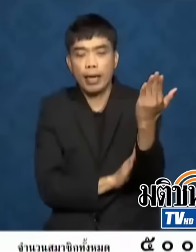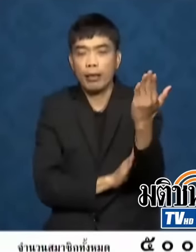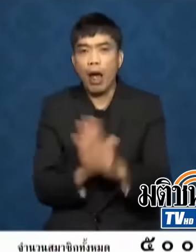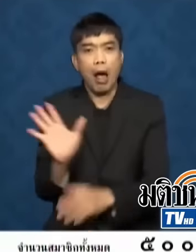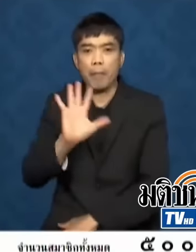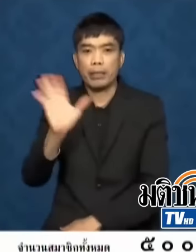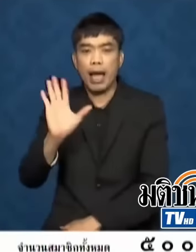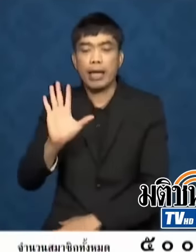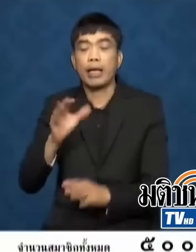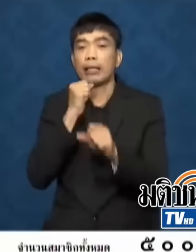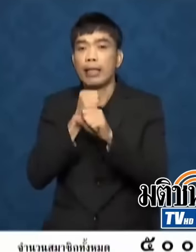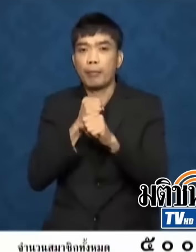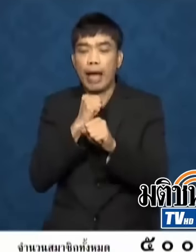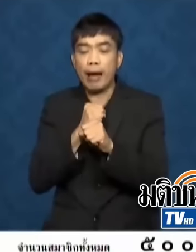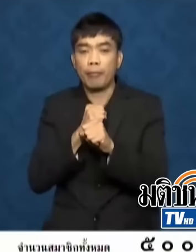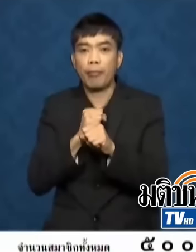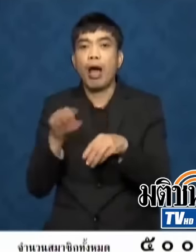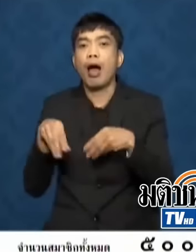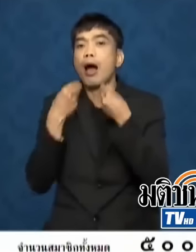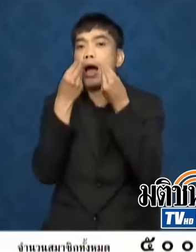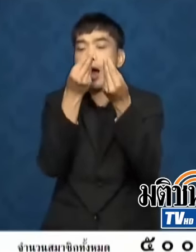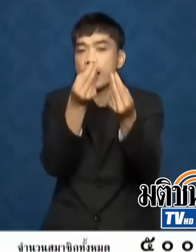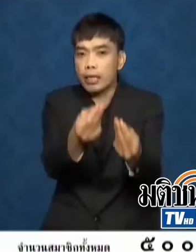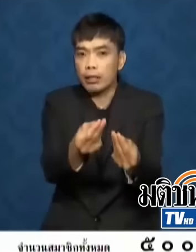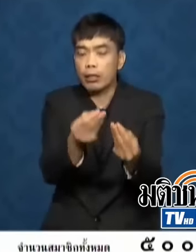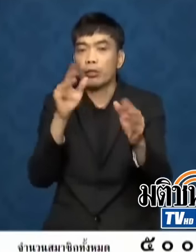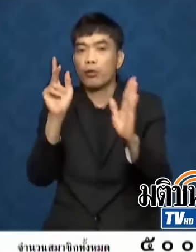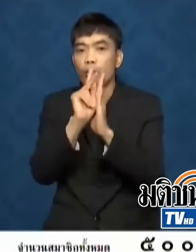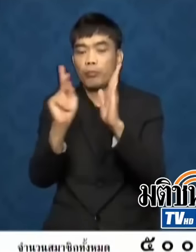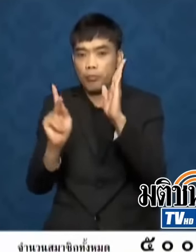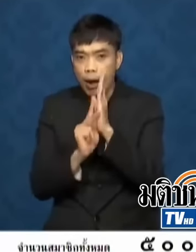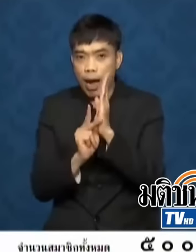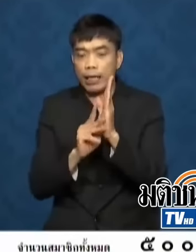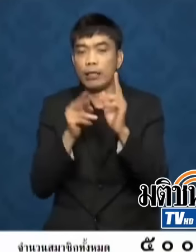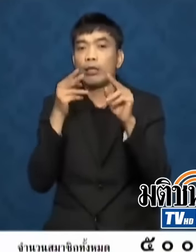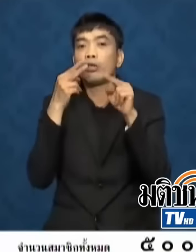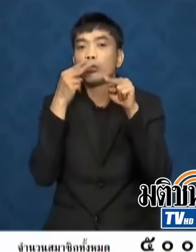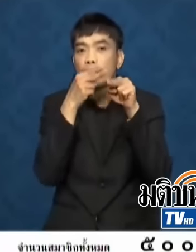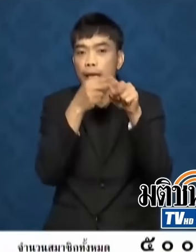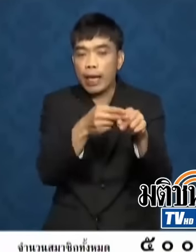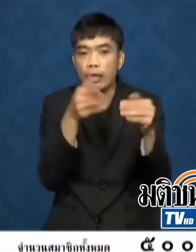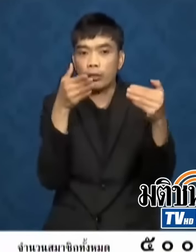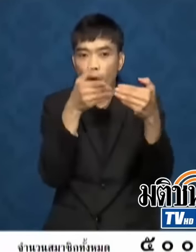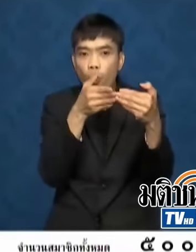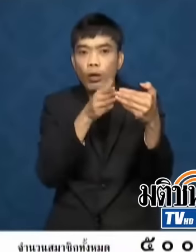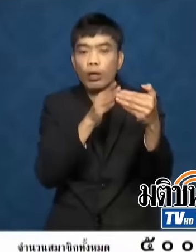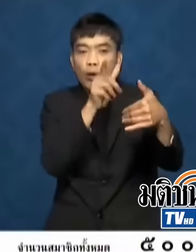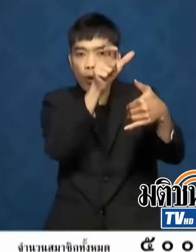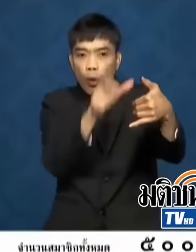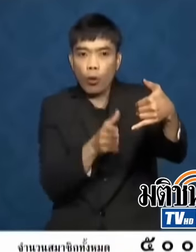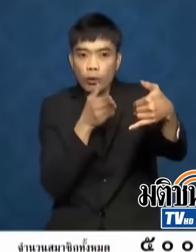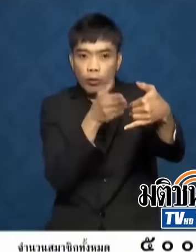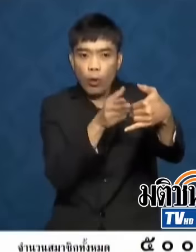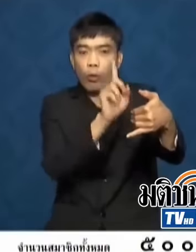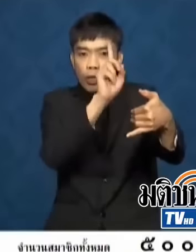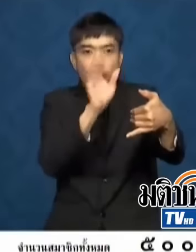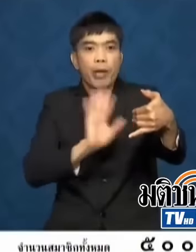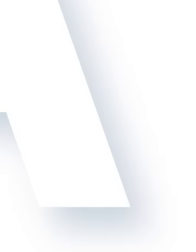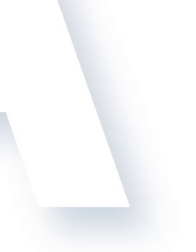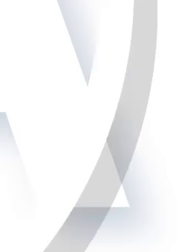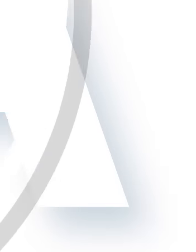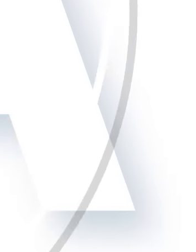คยทำไปหรือไม่มีเจตนาจะให้มีการใช้กฎหมายนั้นเพื่อเอกสิทธิ์ของใครคนใดคนหนึ่งครับขอบคุ